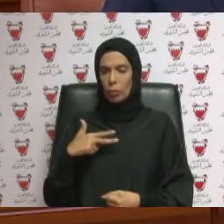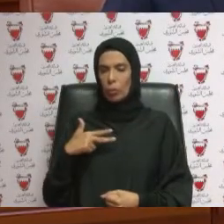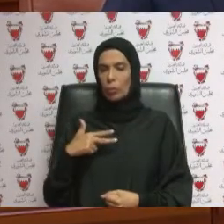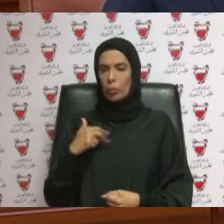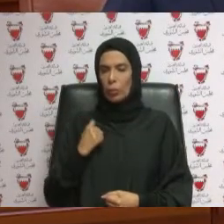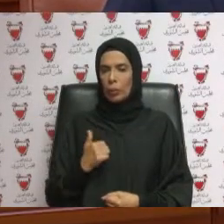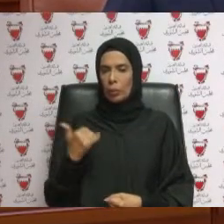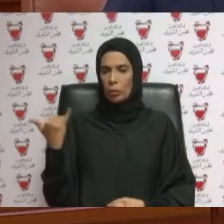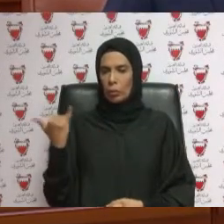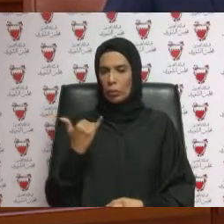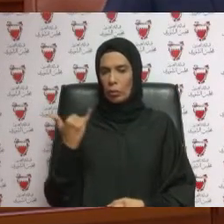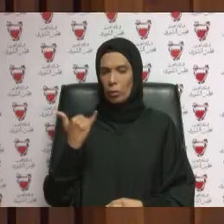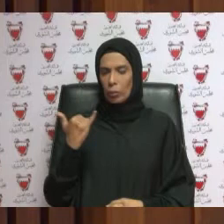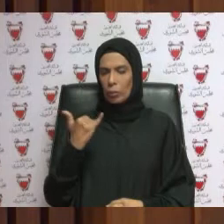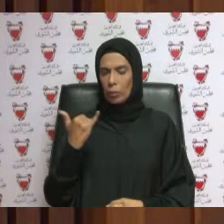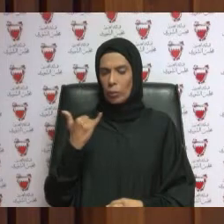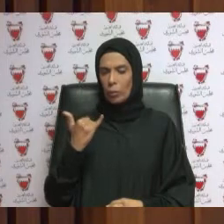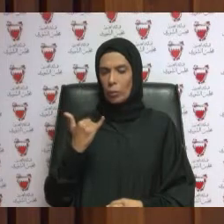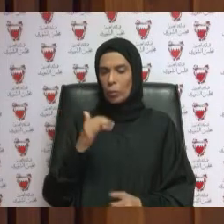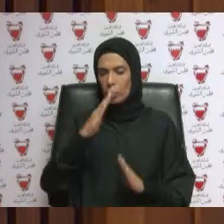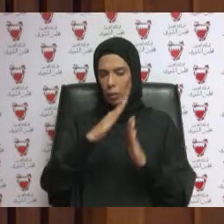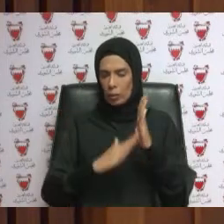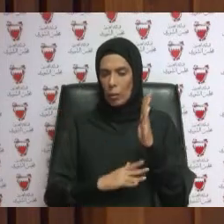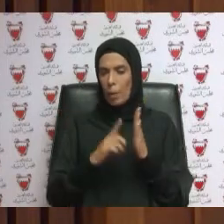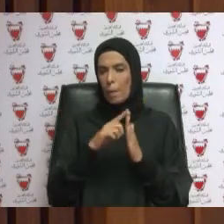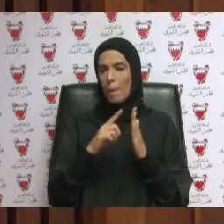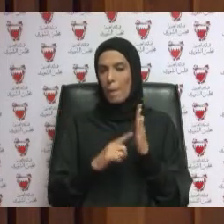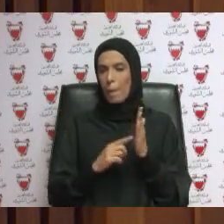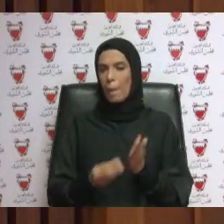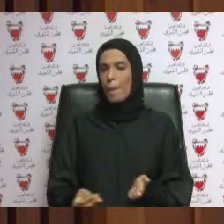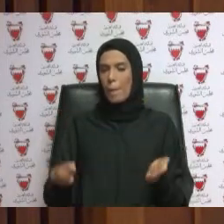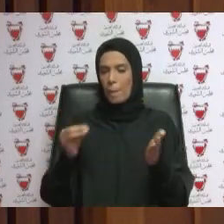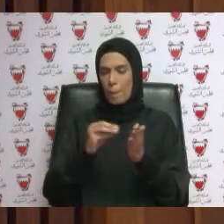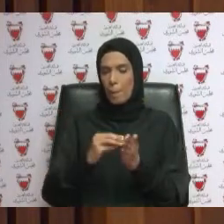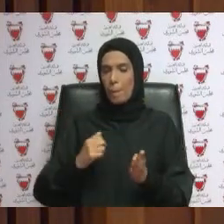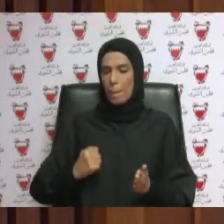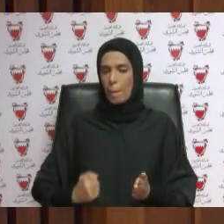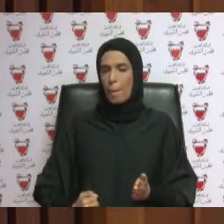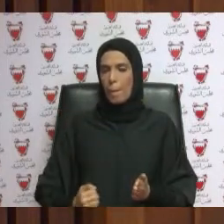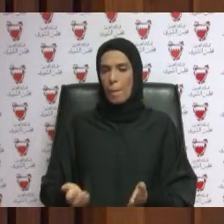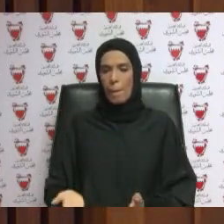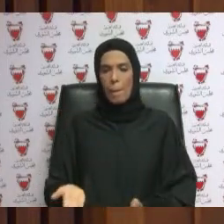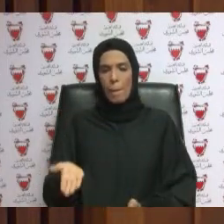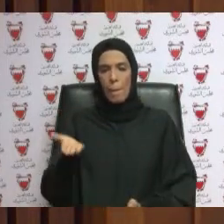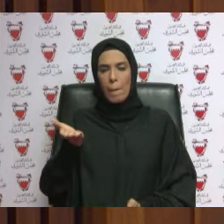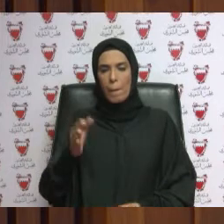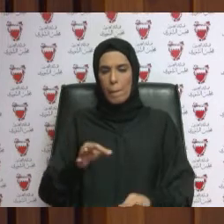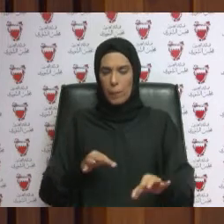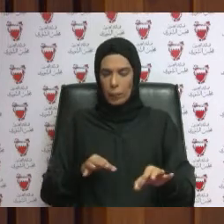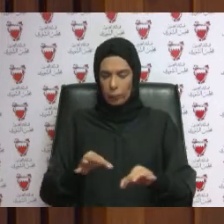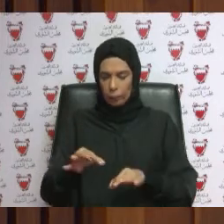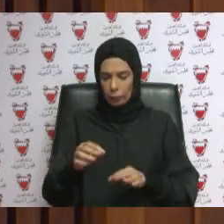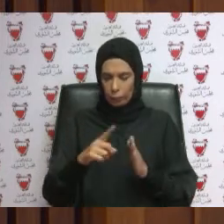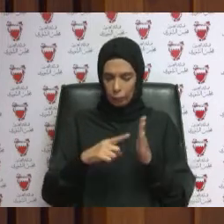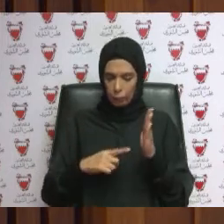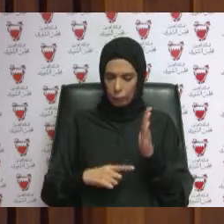فمن الأهمية أن يصبح ذلك بموجب نص في القانون ليضيف لمملكة البحرين في مجال تقدمها بالتدابير التشريعية